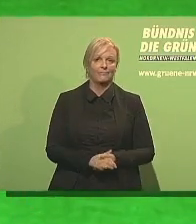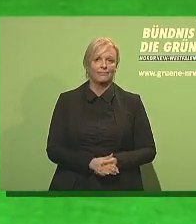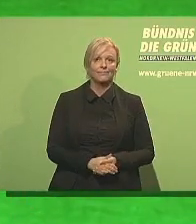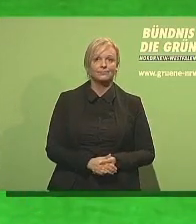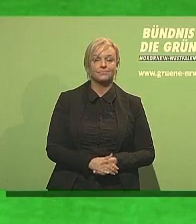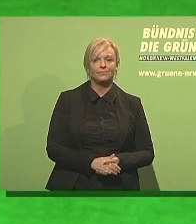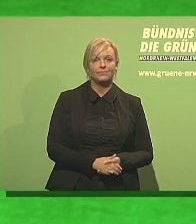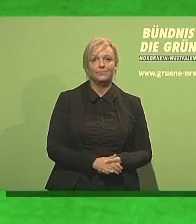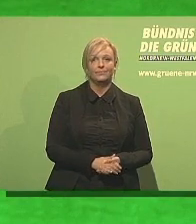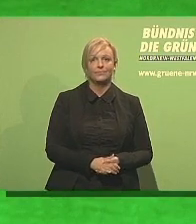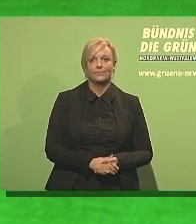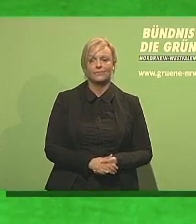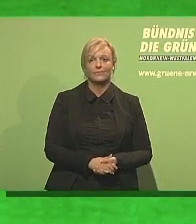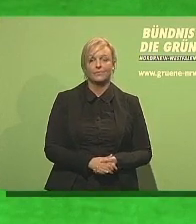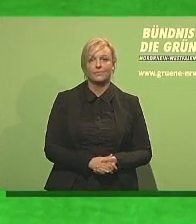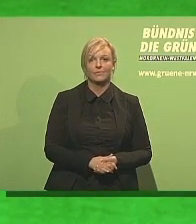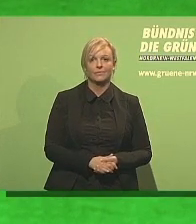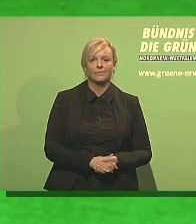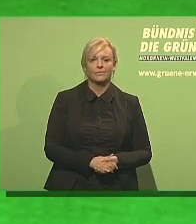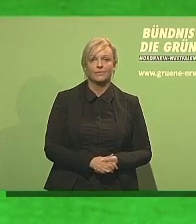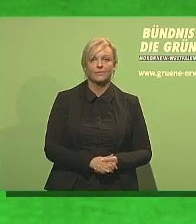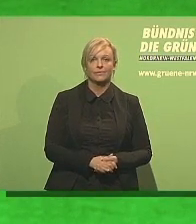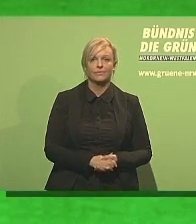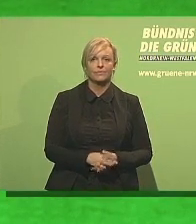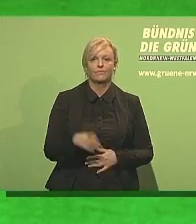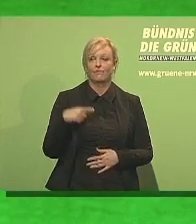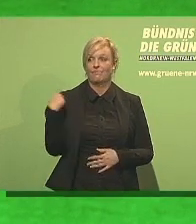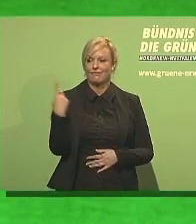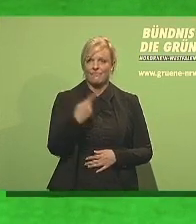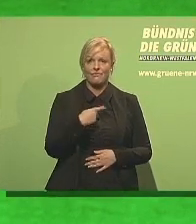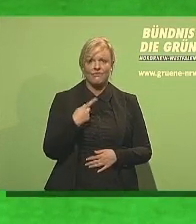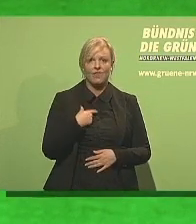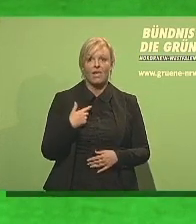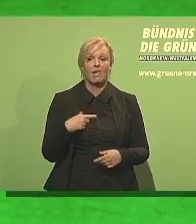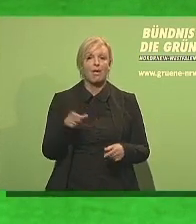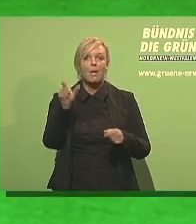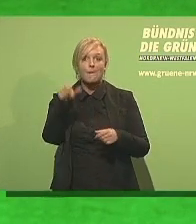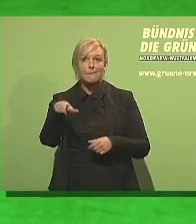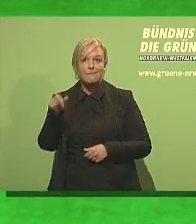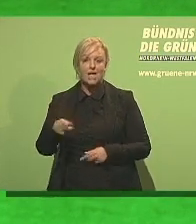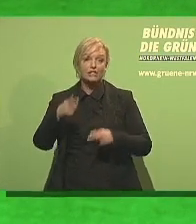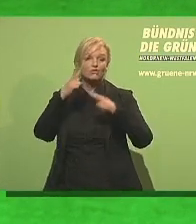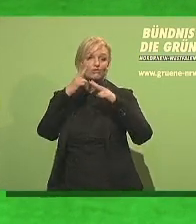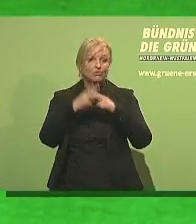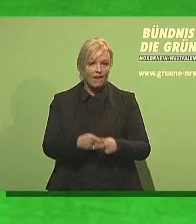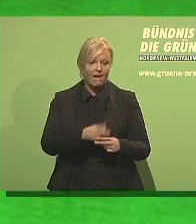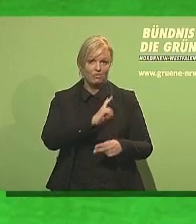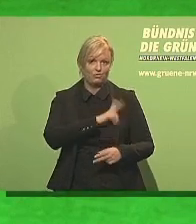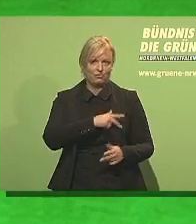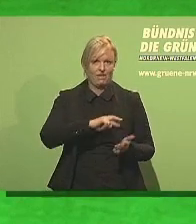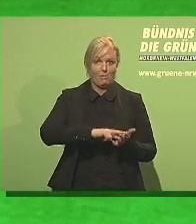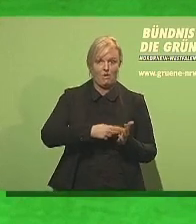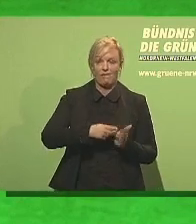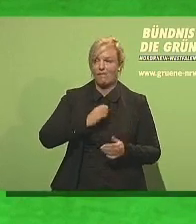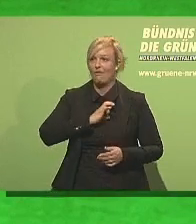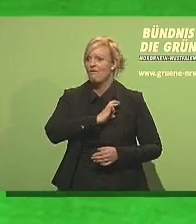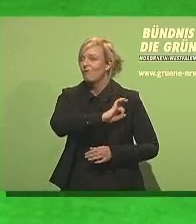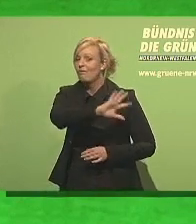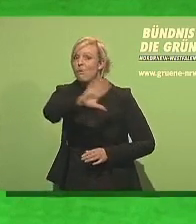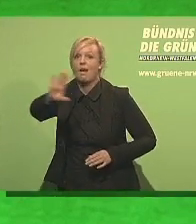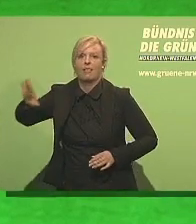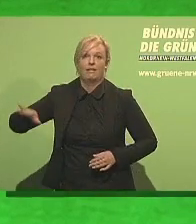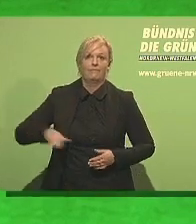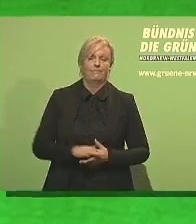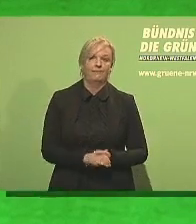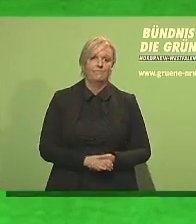Es waren und bleiben wir Grüne, die eine menschenrechtlich begründete Sozialpolitik für alle machen. Und dafür, liebe